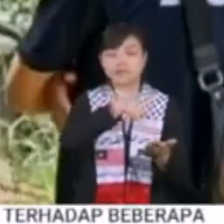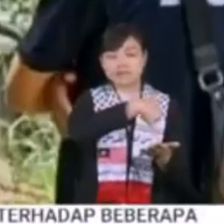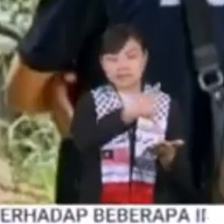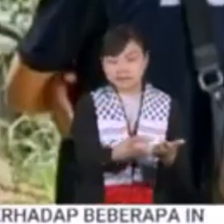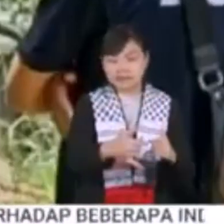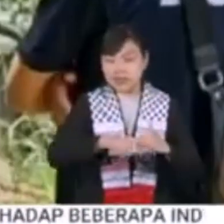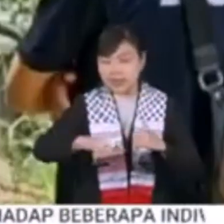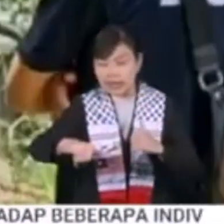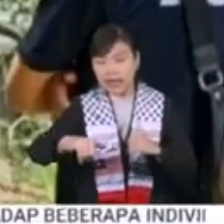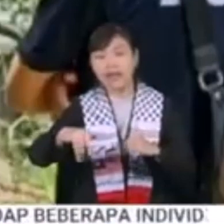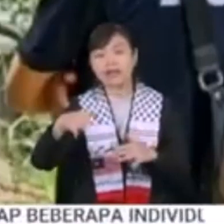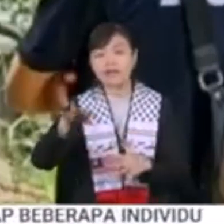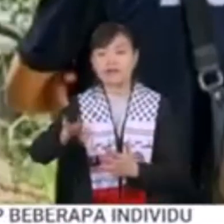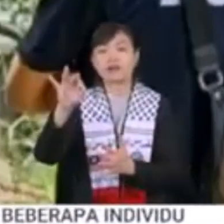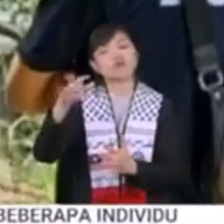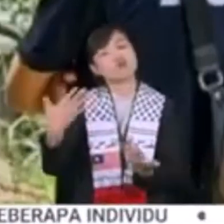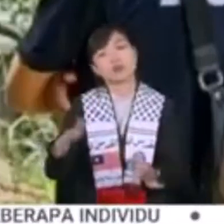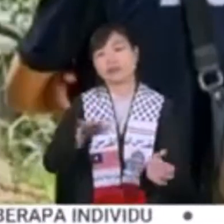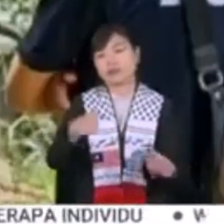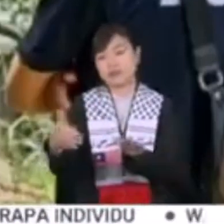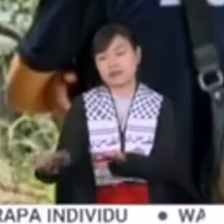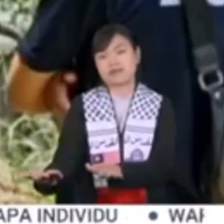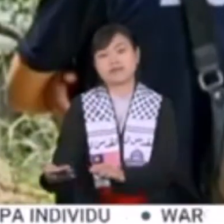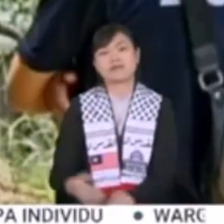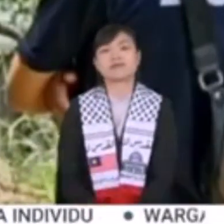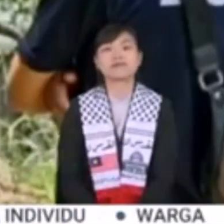pukul 71 malam tadi